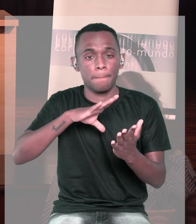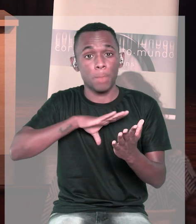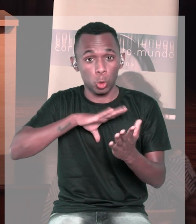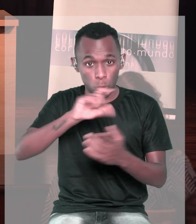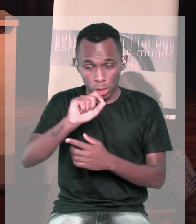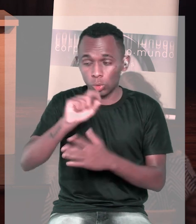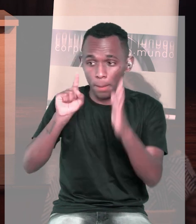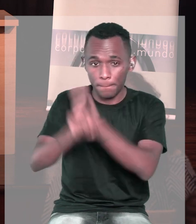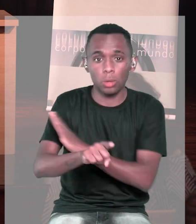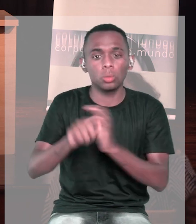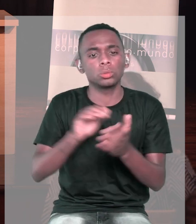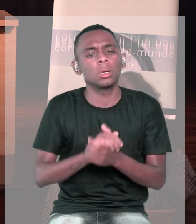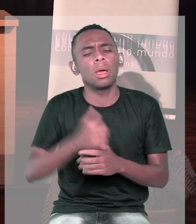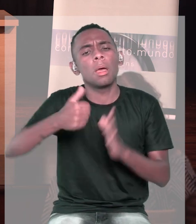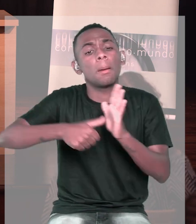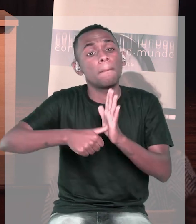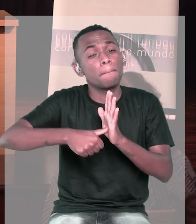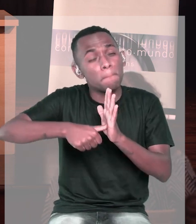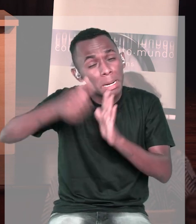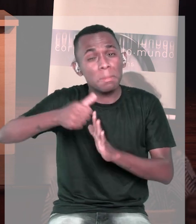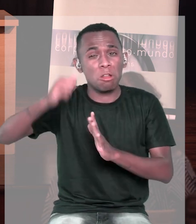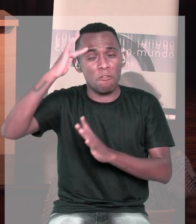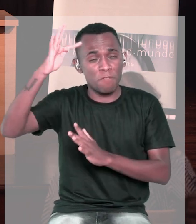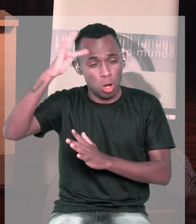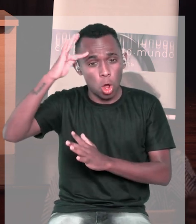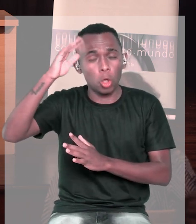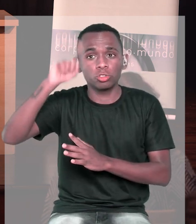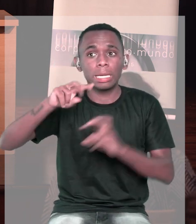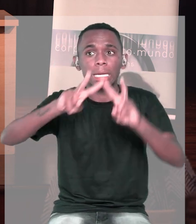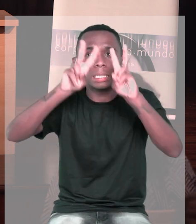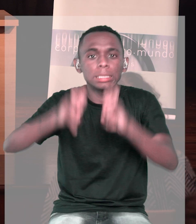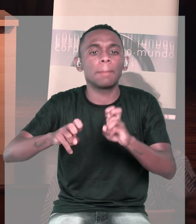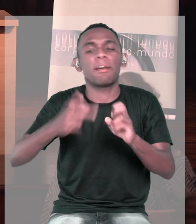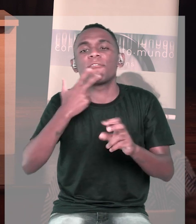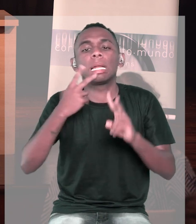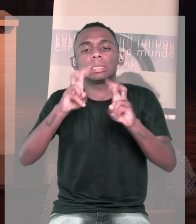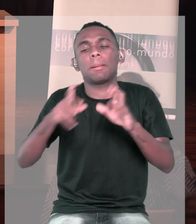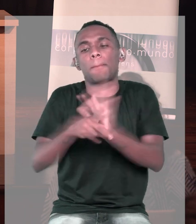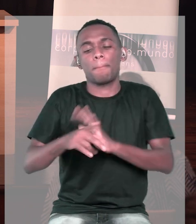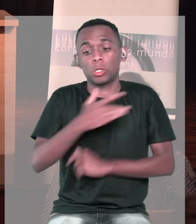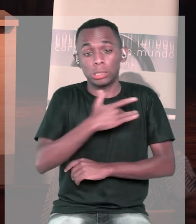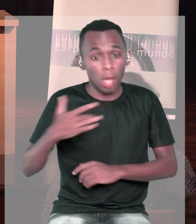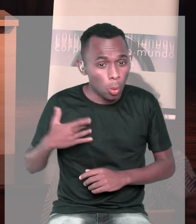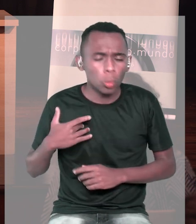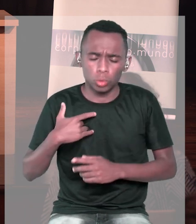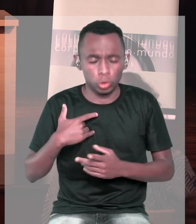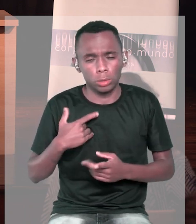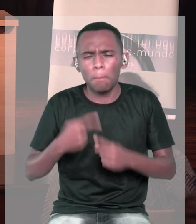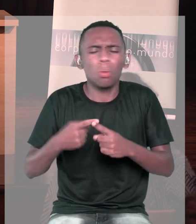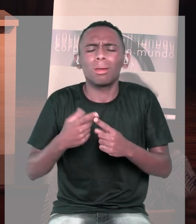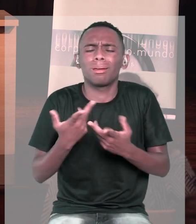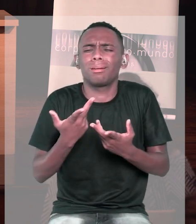falou que o Frédéric é o primeiro filósofo que ele ouviu na vida a falar de questão sanitária, por que ele está colocando a